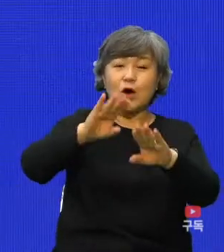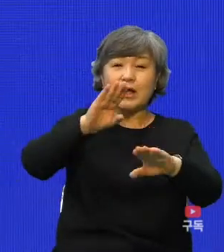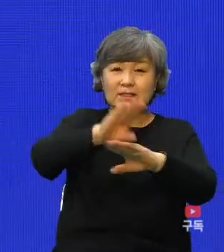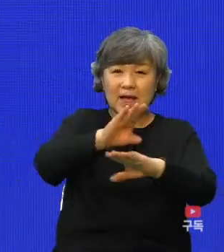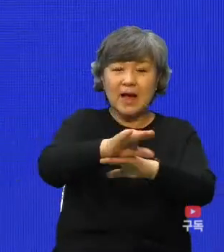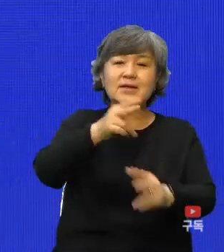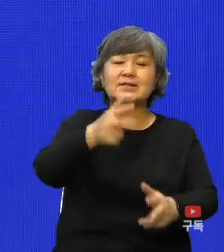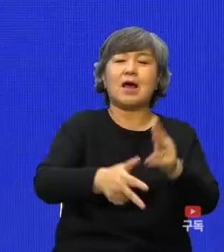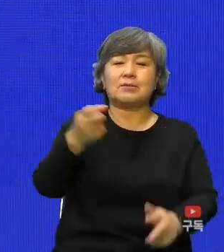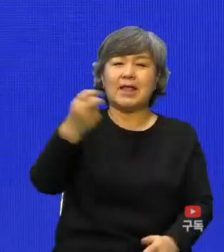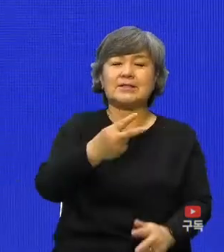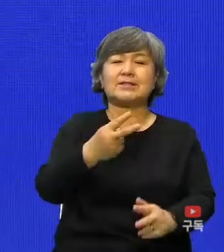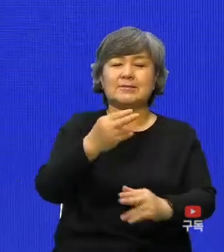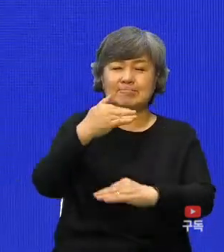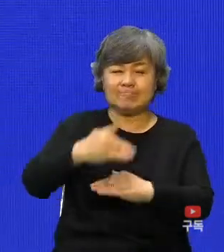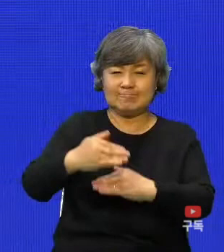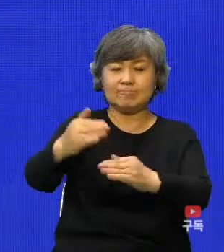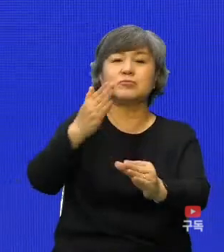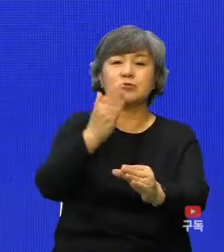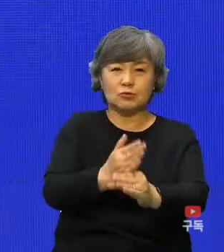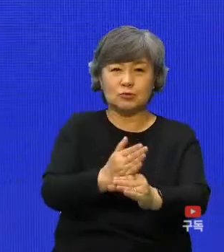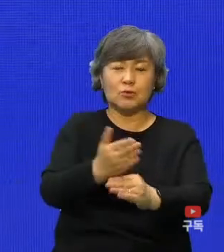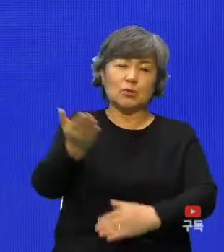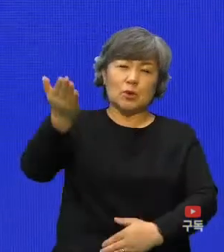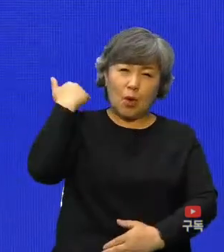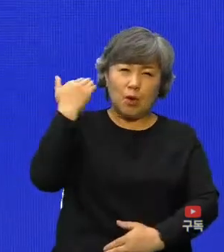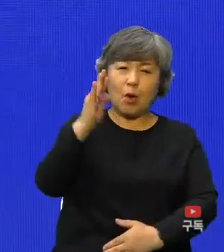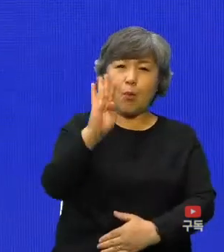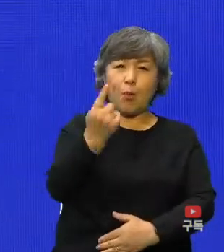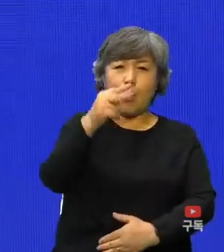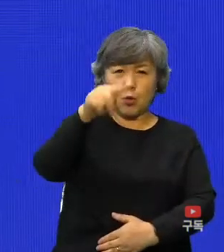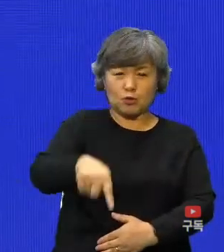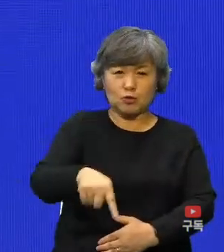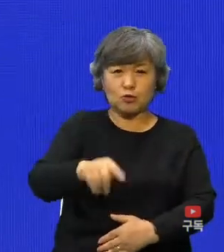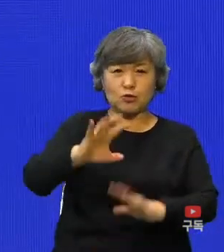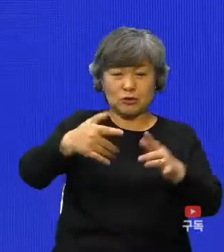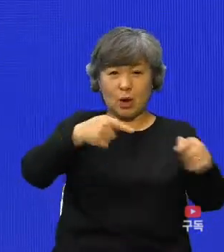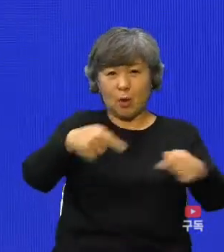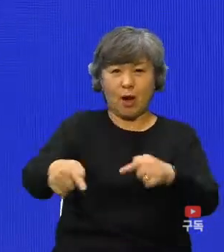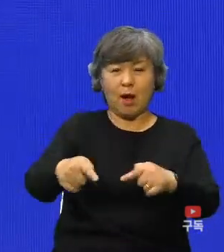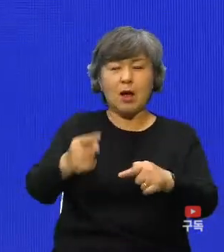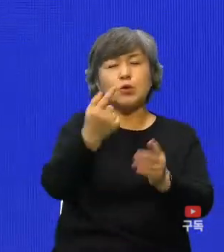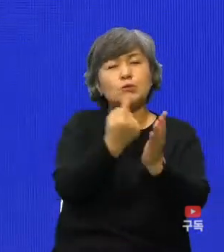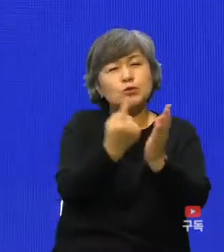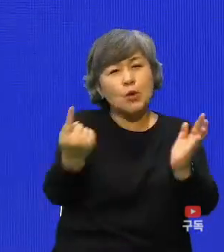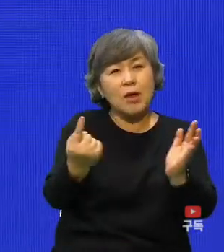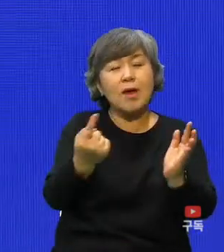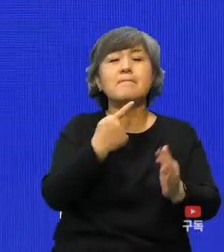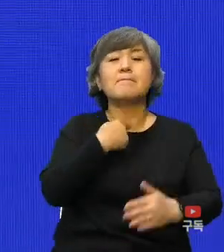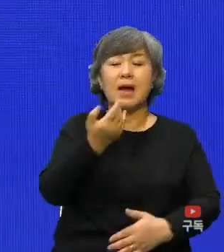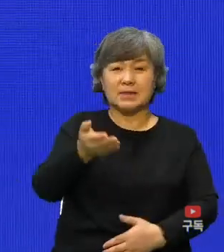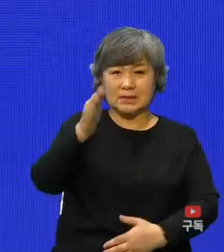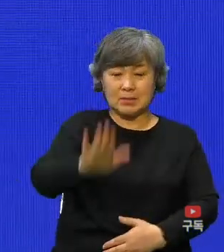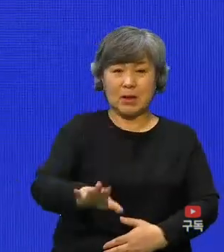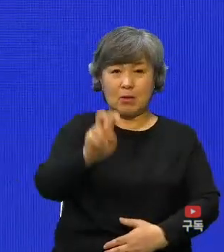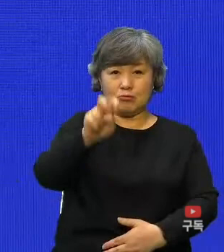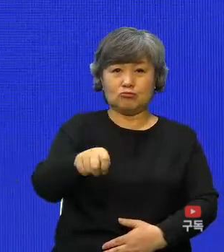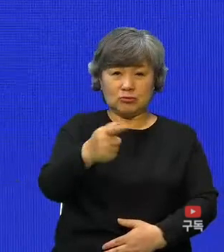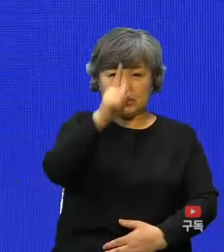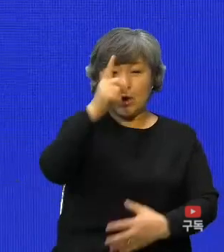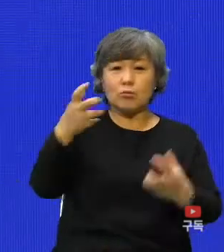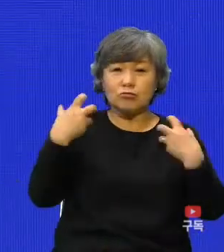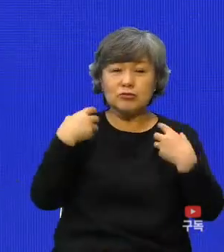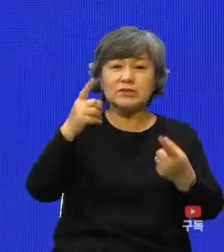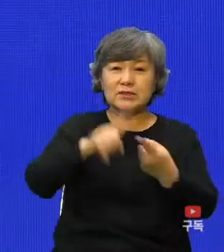중심지로 자리매김하고 있습니다. 과거 보수 정권에서 전북은 발전에 소외되기도 했지만 새로운 문재인 정부에서